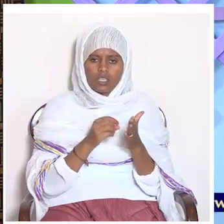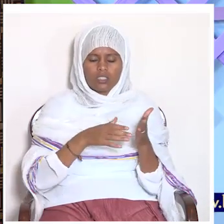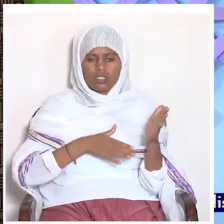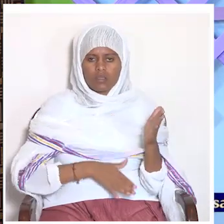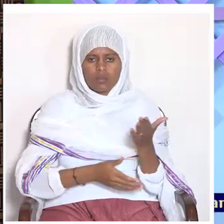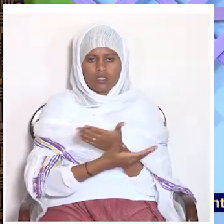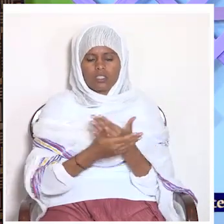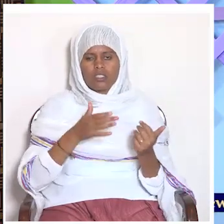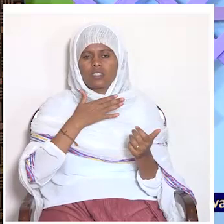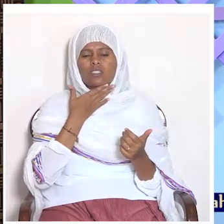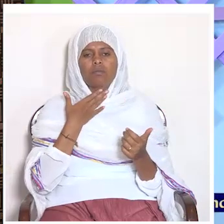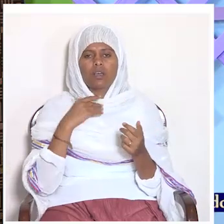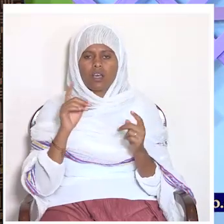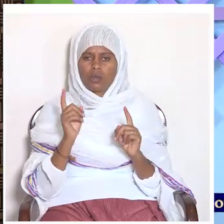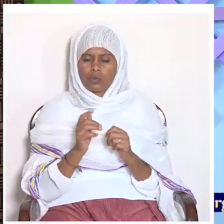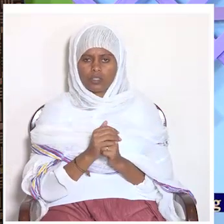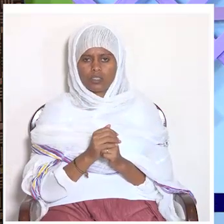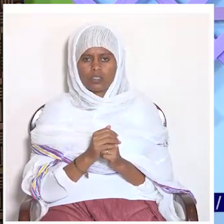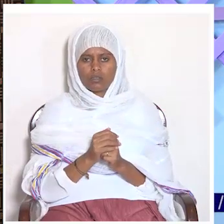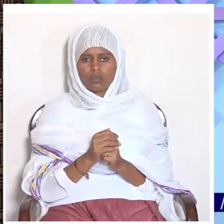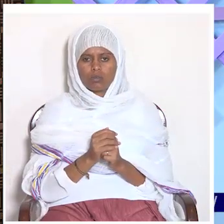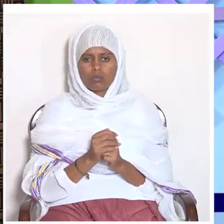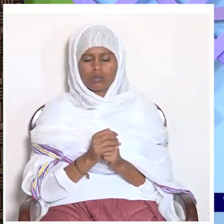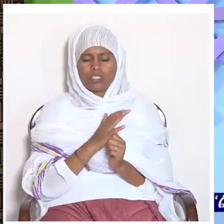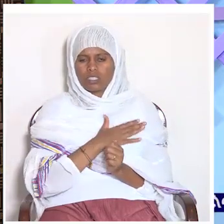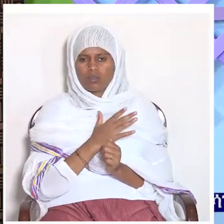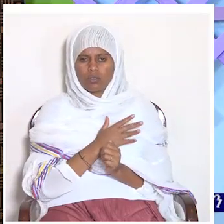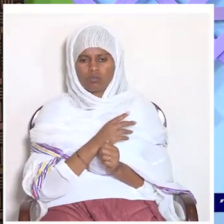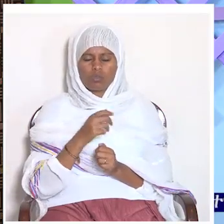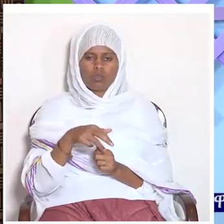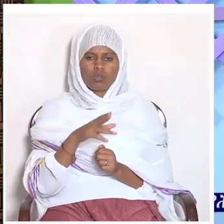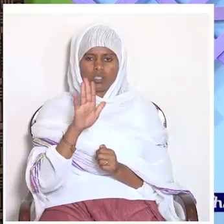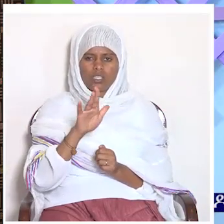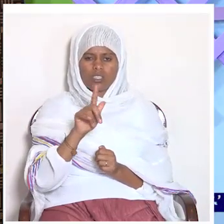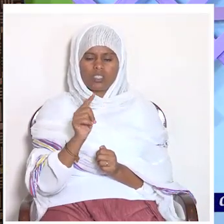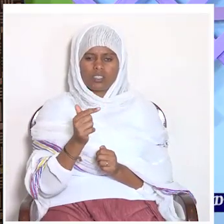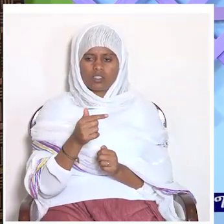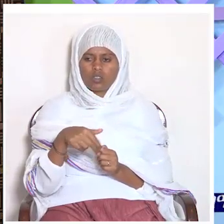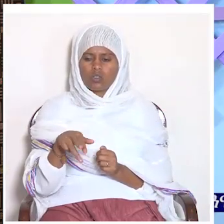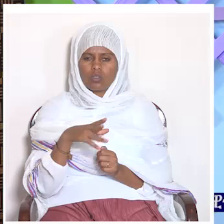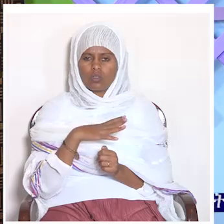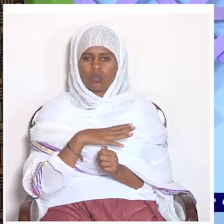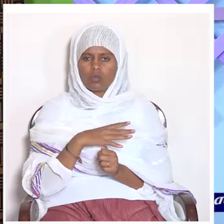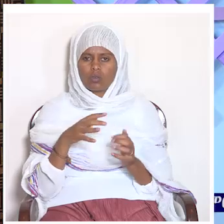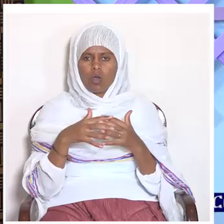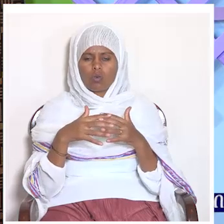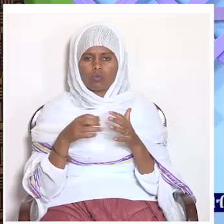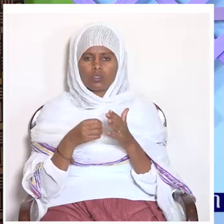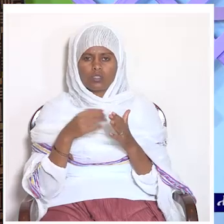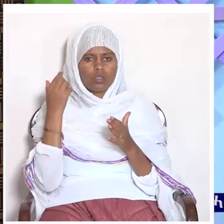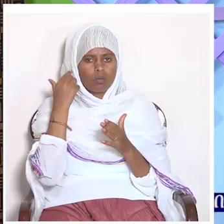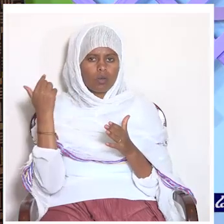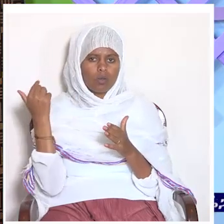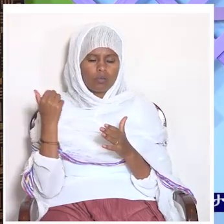مبر سلسطمية سلزي نبري بزينا قرزي اي عاقبل كخورو خلوو نقنة نخيد نخيد كبهالو خلوو